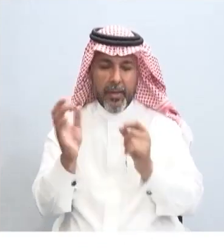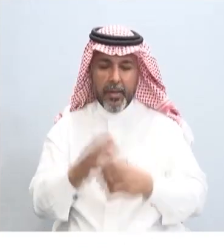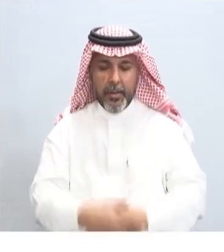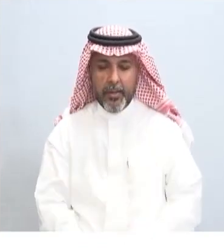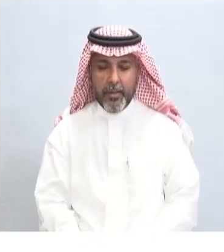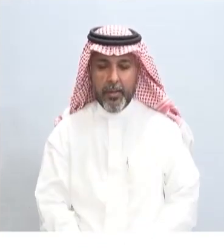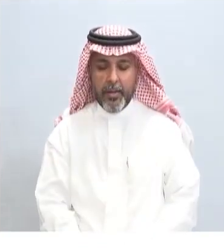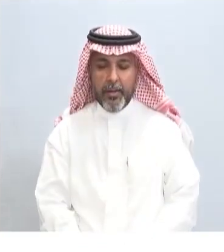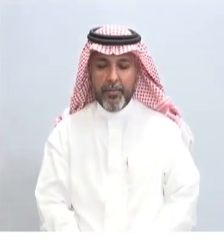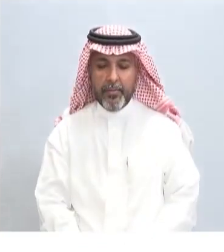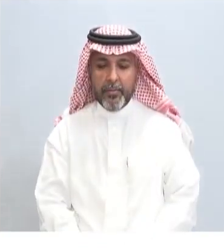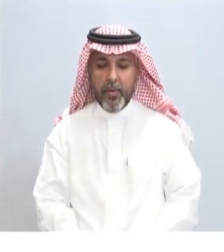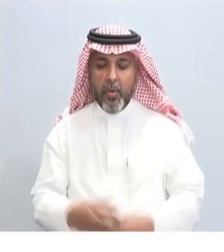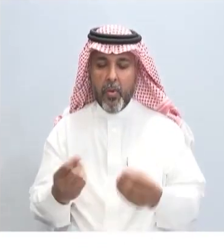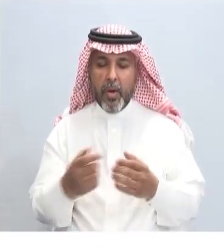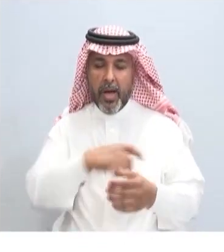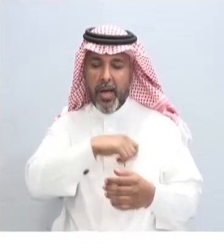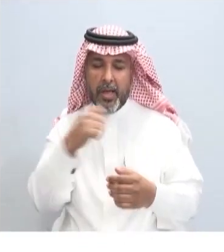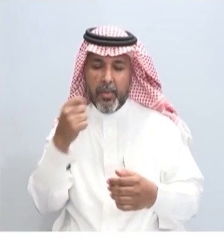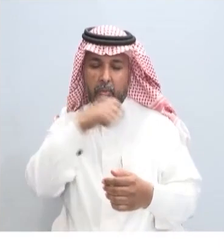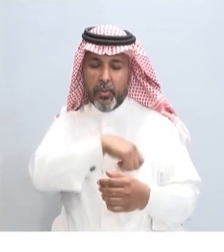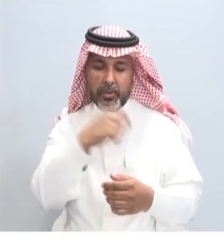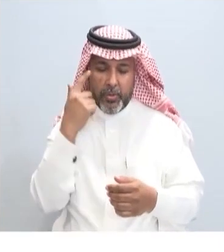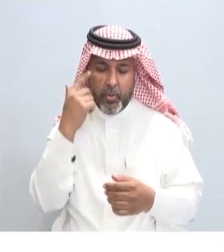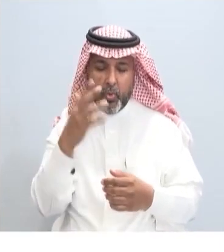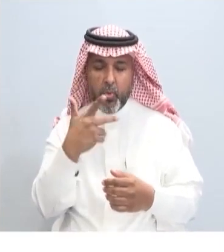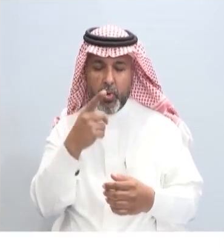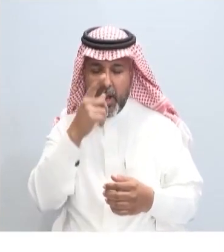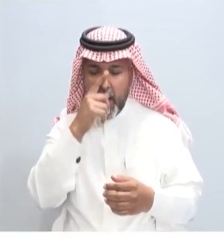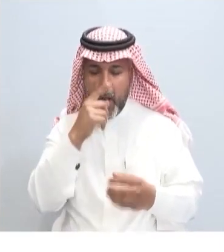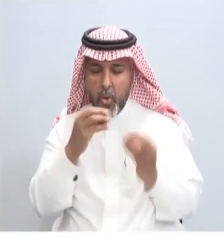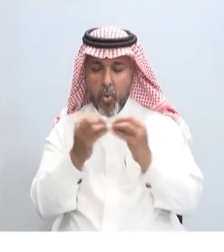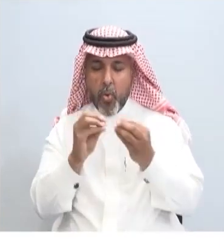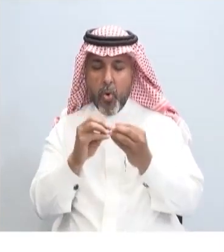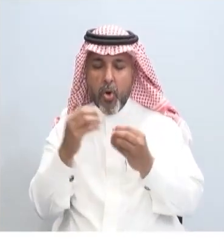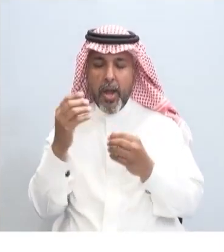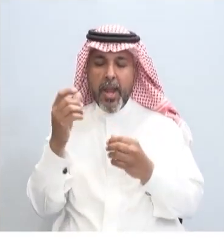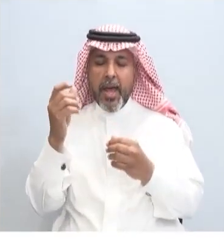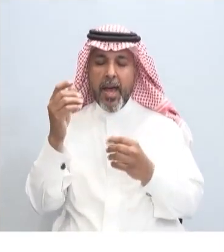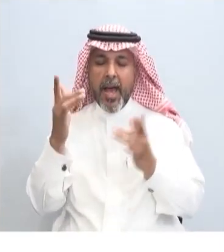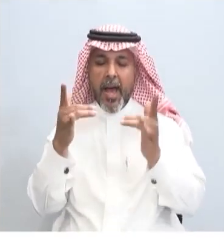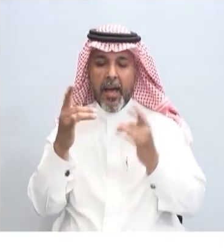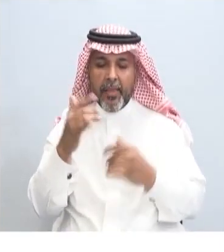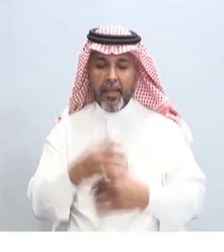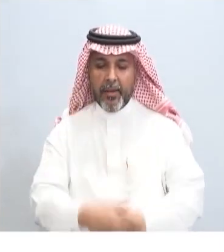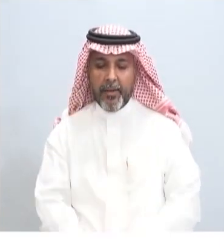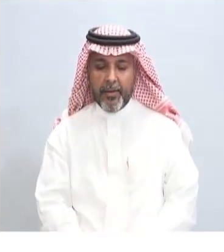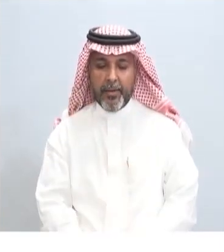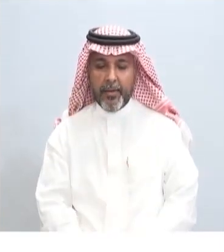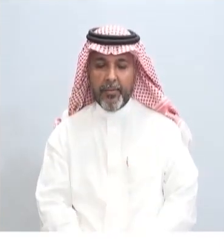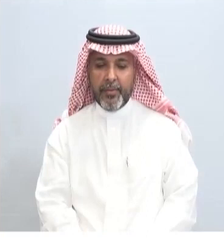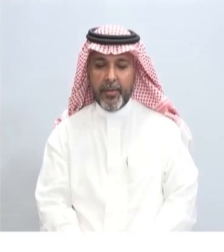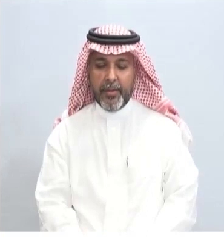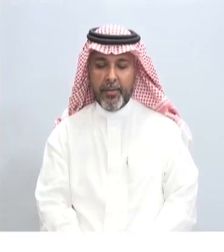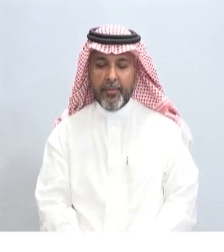اخضر فانا بحسب احتمال ان تكون الاولى خضراء جرين والثانيه خضراء فبالتالي احسب احتمال ان تكون